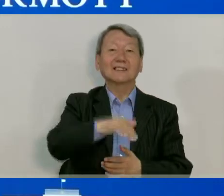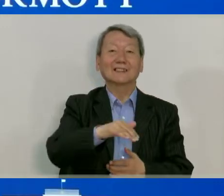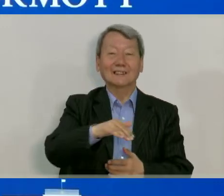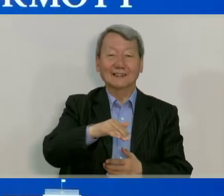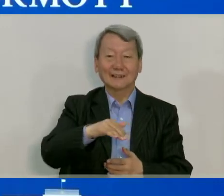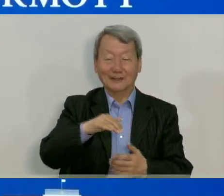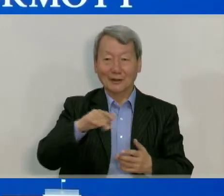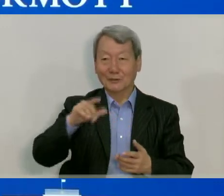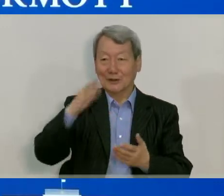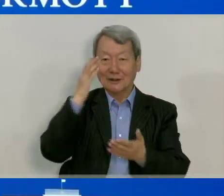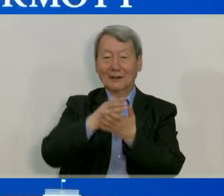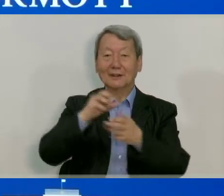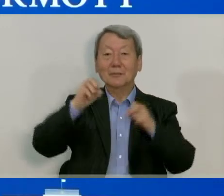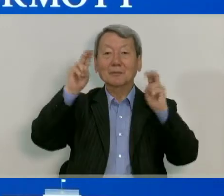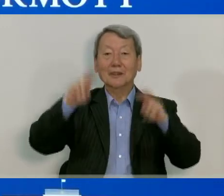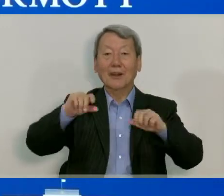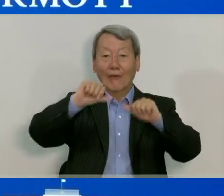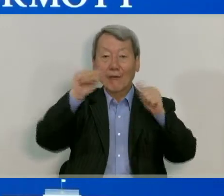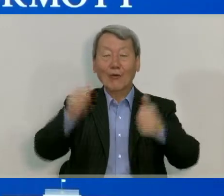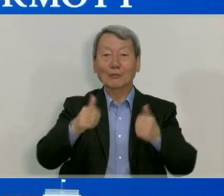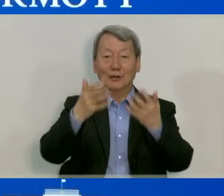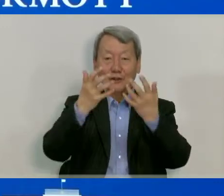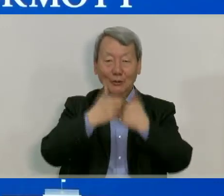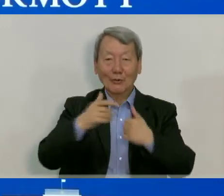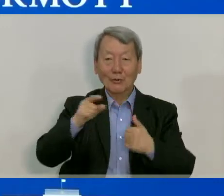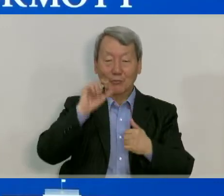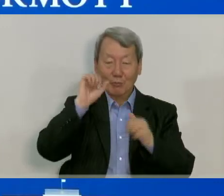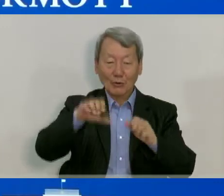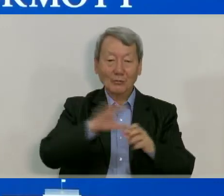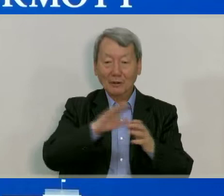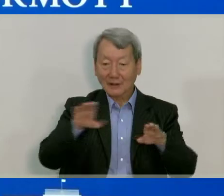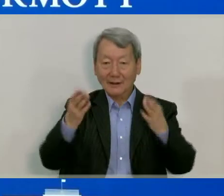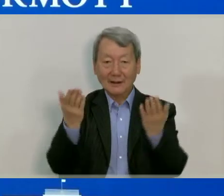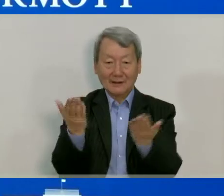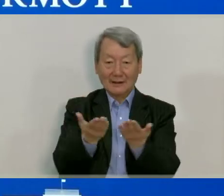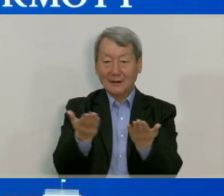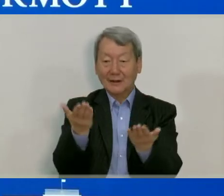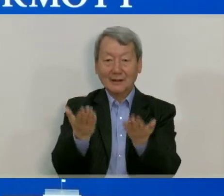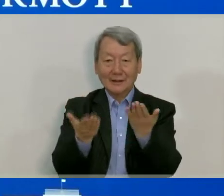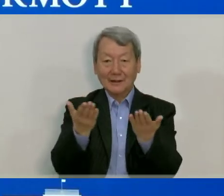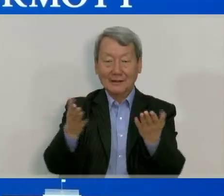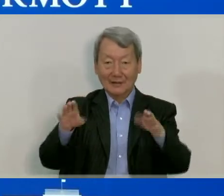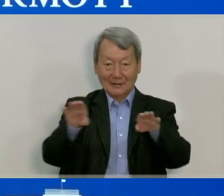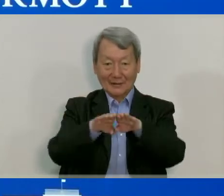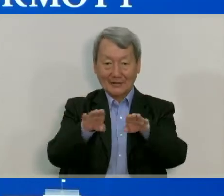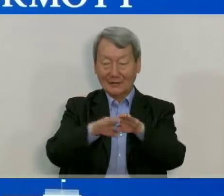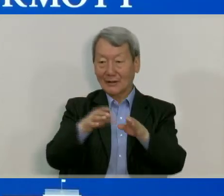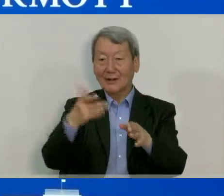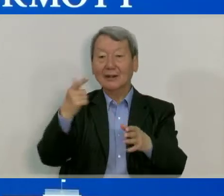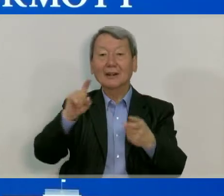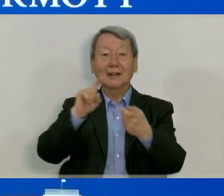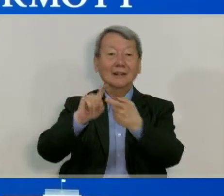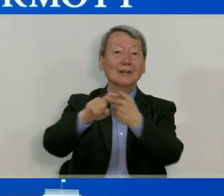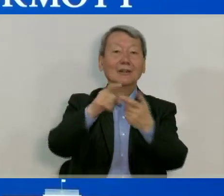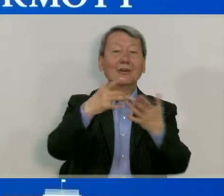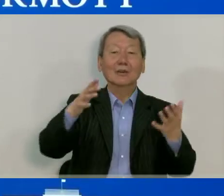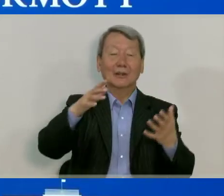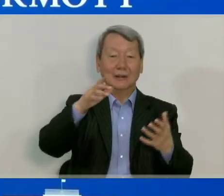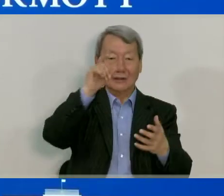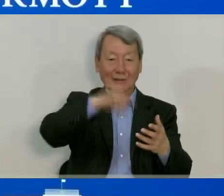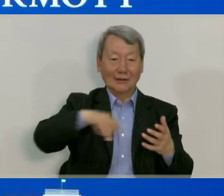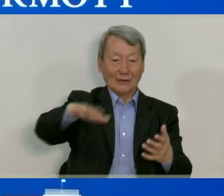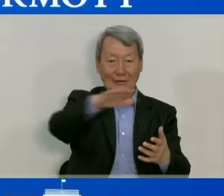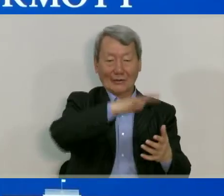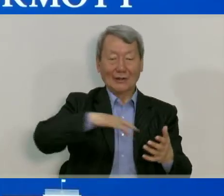специально принятые формы расчета для того, чтобы можно было сравнить действительно распространенность и нагрузку